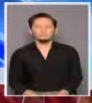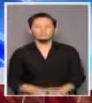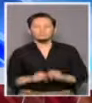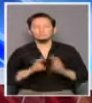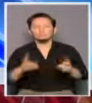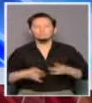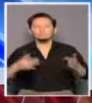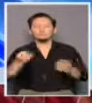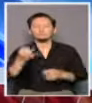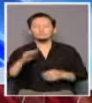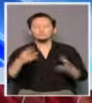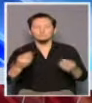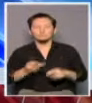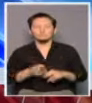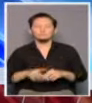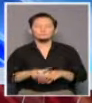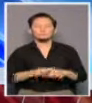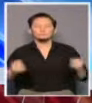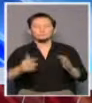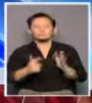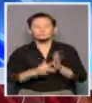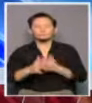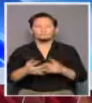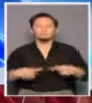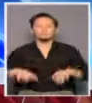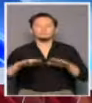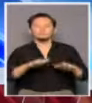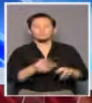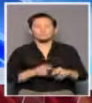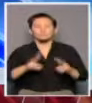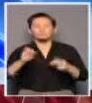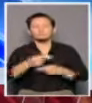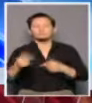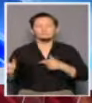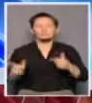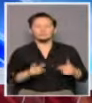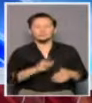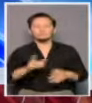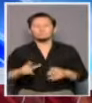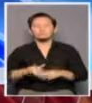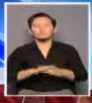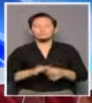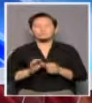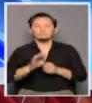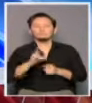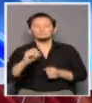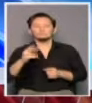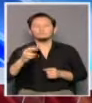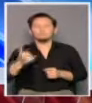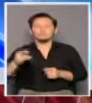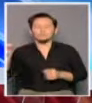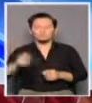Священный праздник Курбанайт отметили также в 7 районах области. К этому дню с хорошей подготовкой подошли жители отдаленного Кызылкугинского